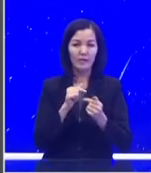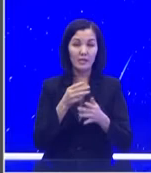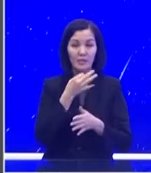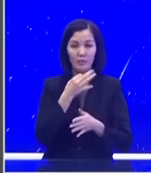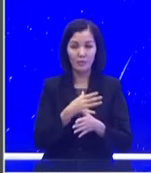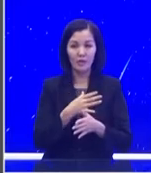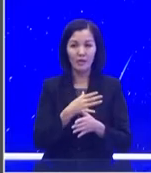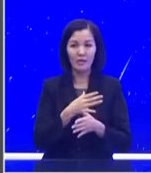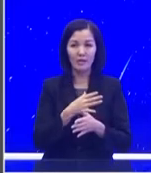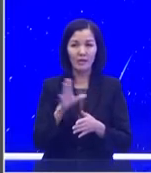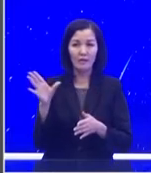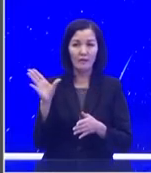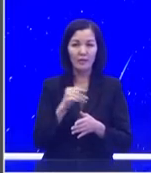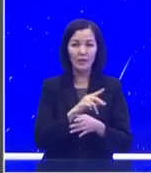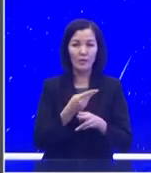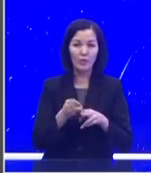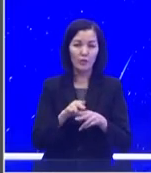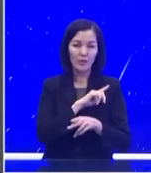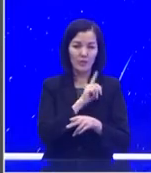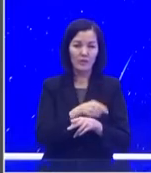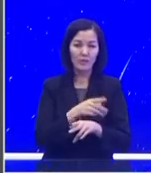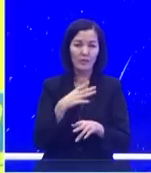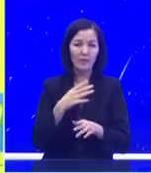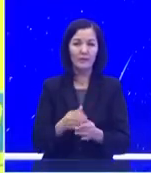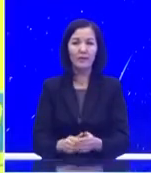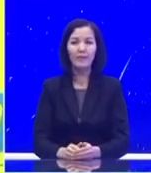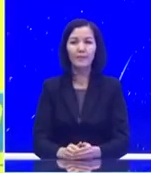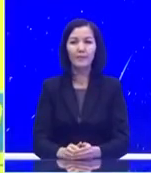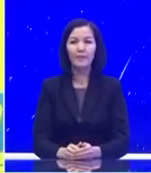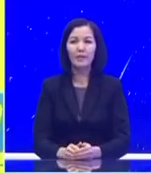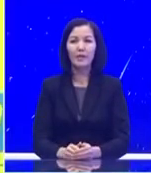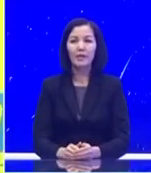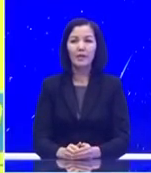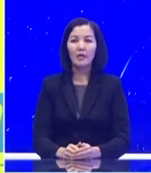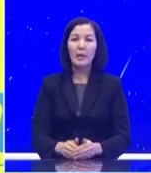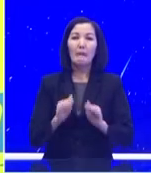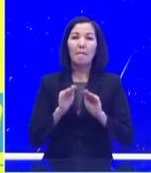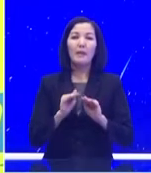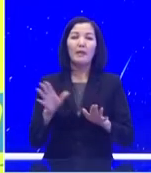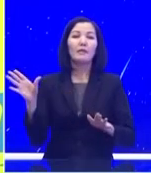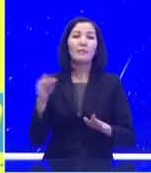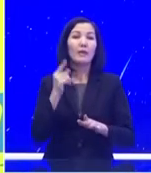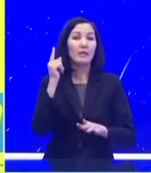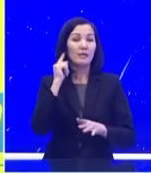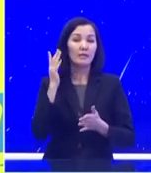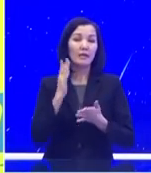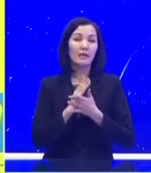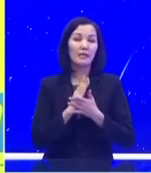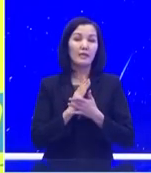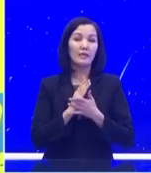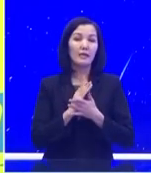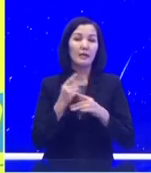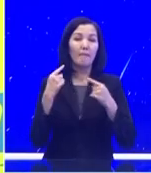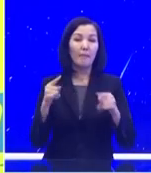жатыр. Бәрі өте керемет оқиды, құлаққа жағымды. Отырмыз, балалардың бәрін тыңдап отырмыз. Басқа